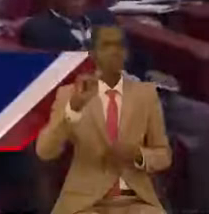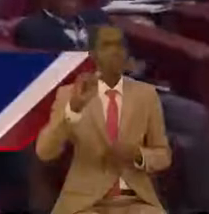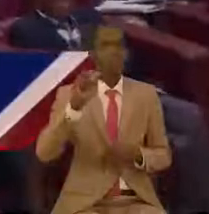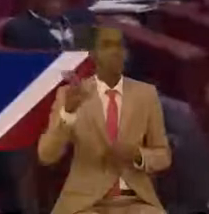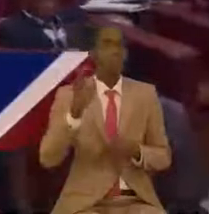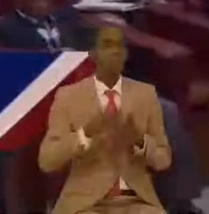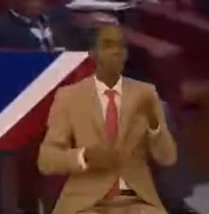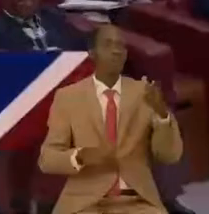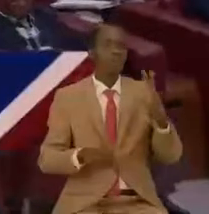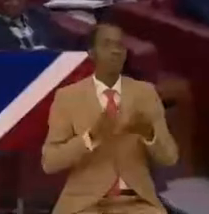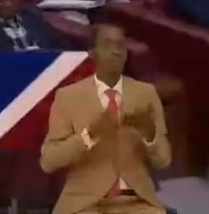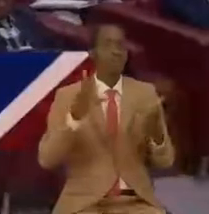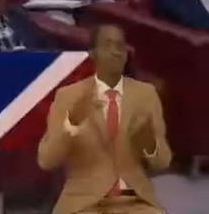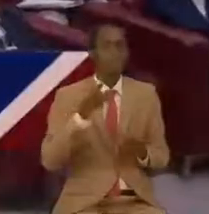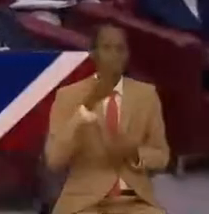Ésaïe 26,